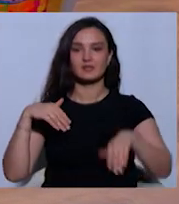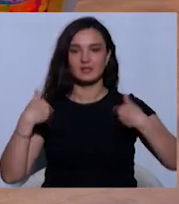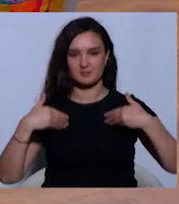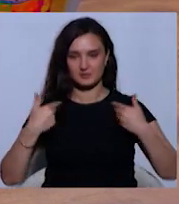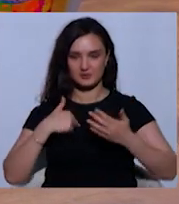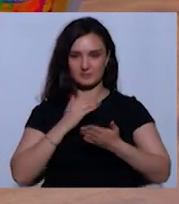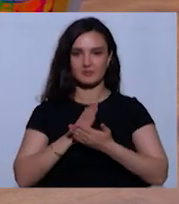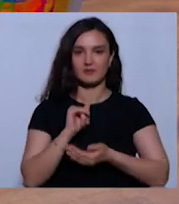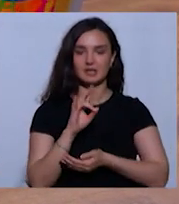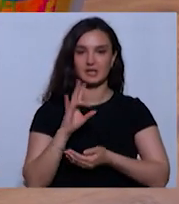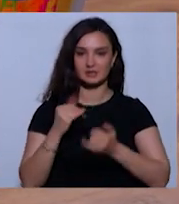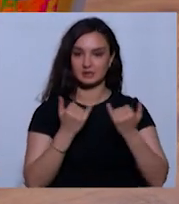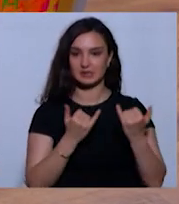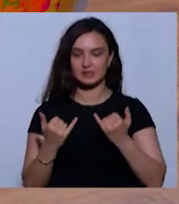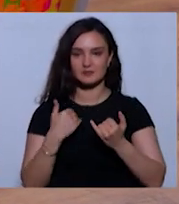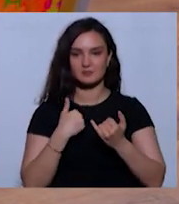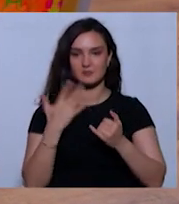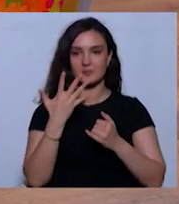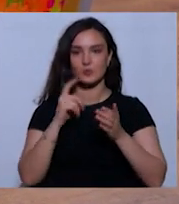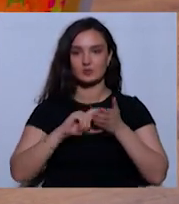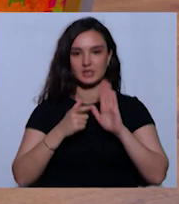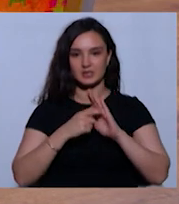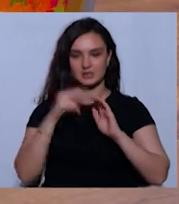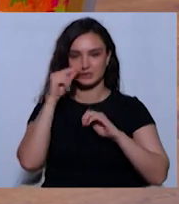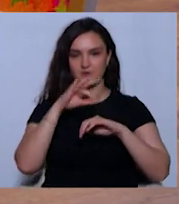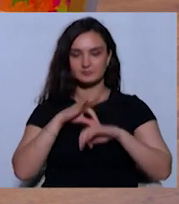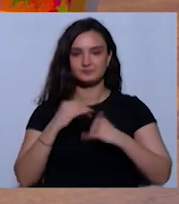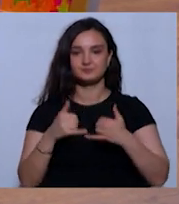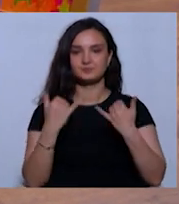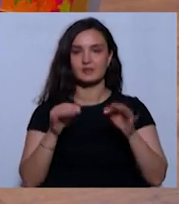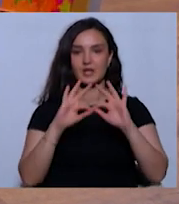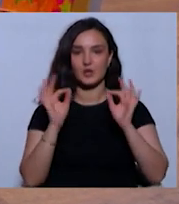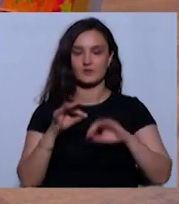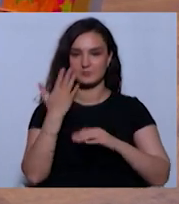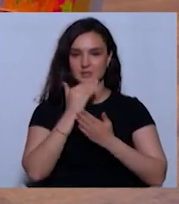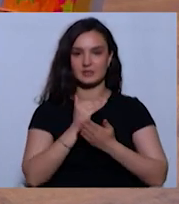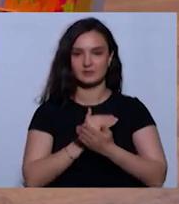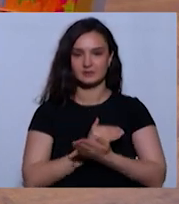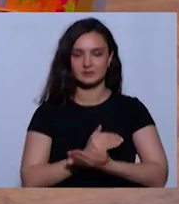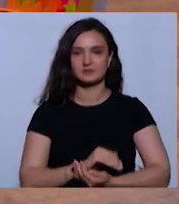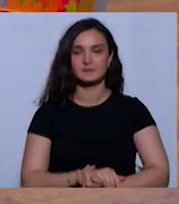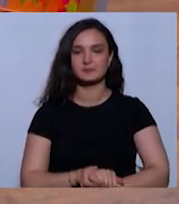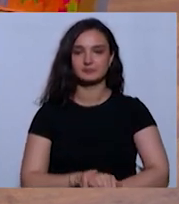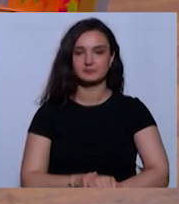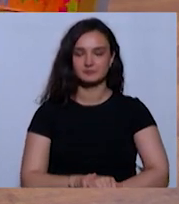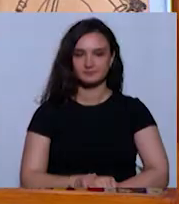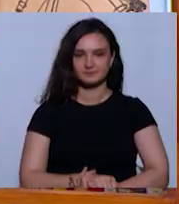გამარჯობა, მე ვარ ანი. დღეს მე 5 კლას ჩაგვიტარებ სახვითი ხელოვნების გაკვეთილს.